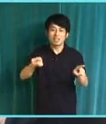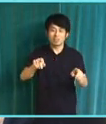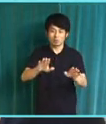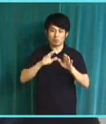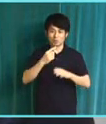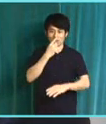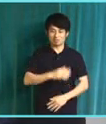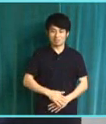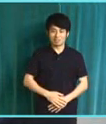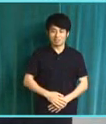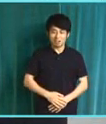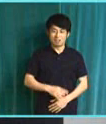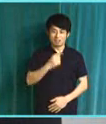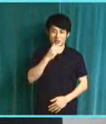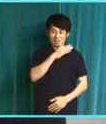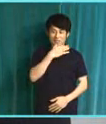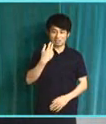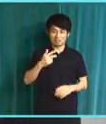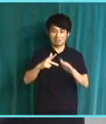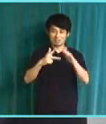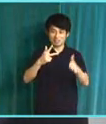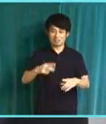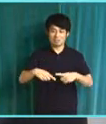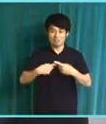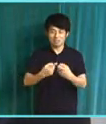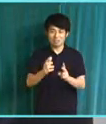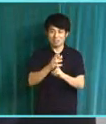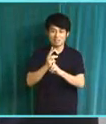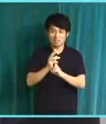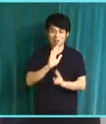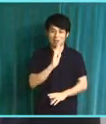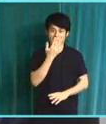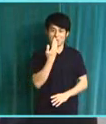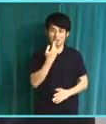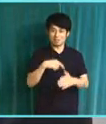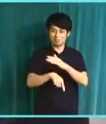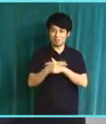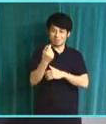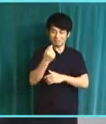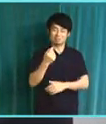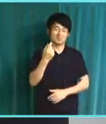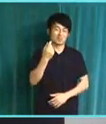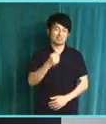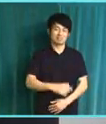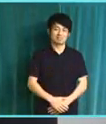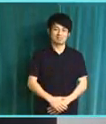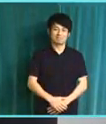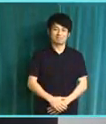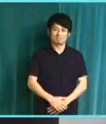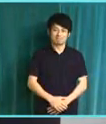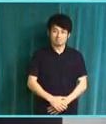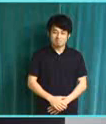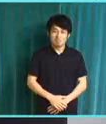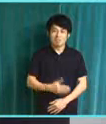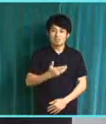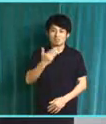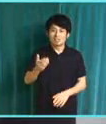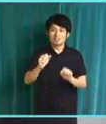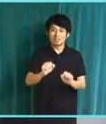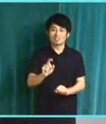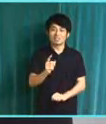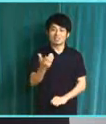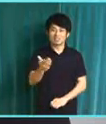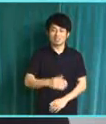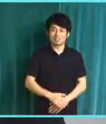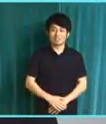い、じゃあ私たちはもうここからは風魔忍者になるわけですね。 そうです、 はい はい、 そして忍者になった私たち次はどこに行くんでしょう